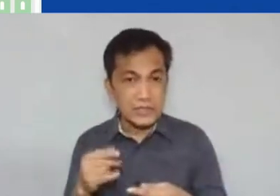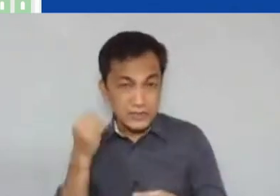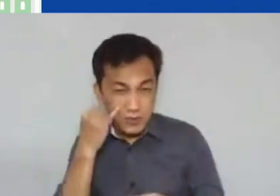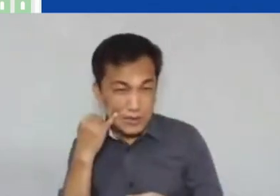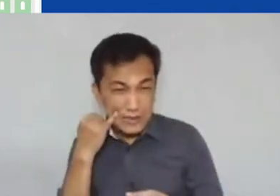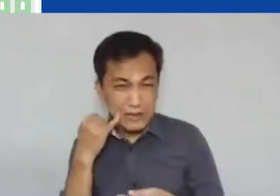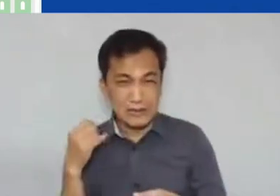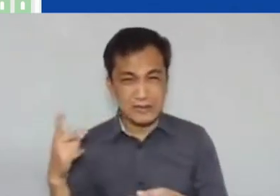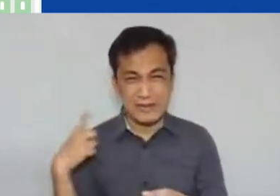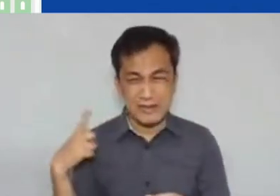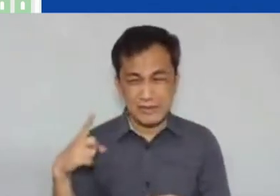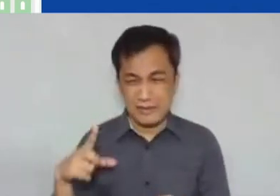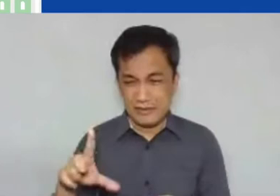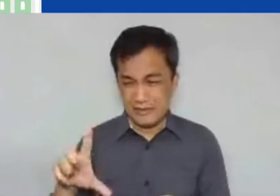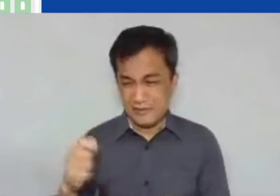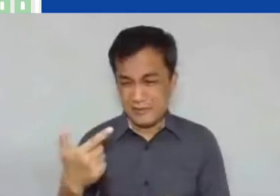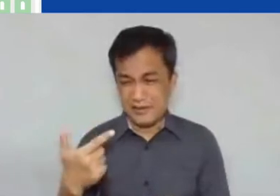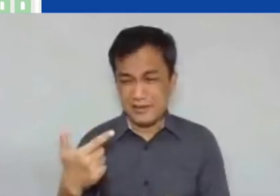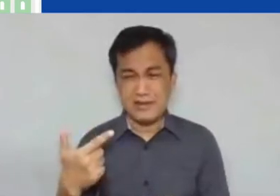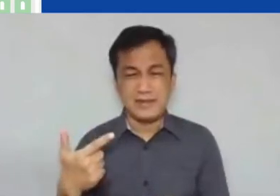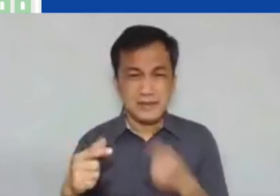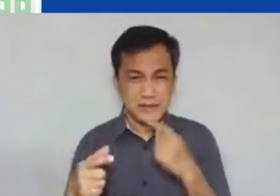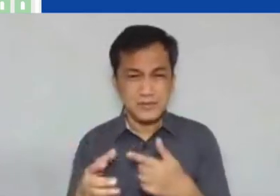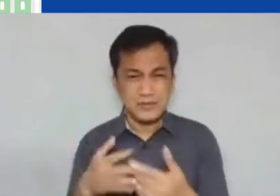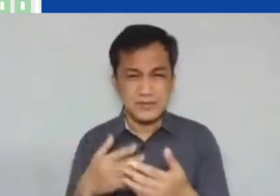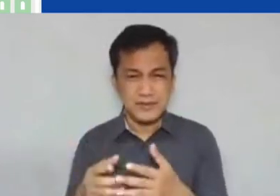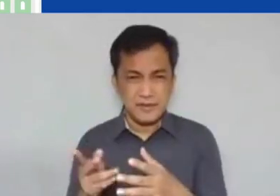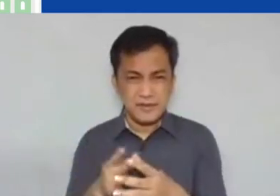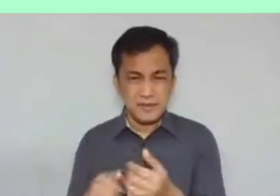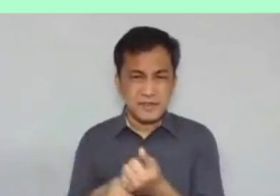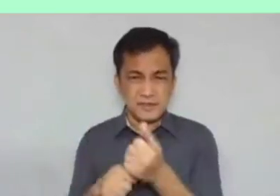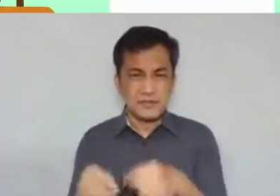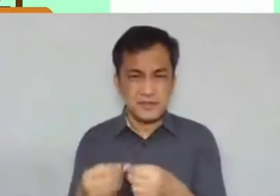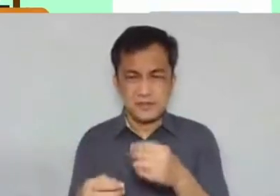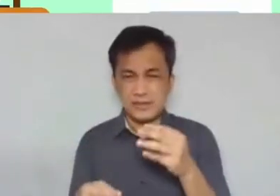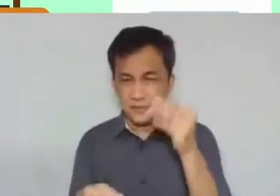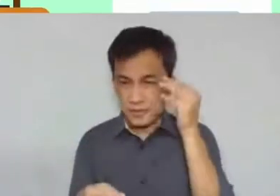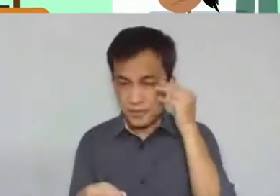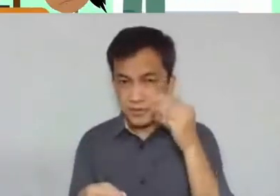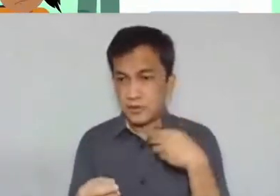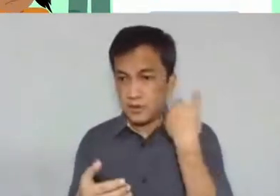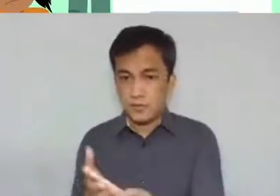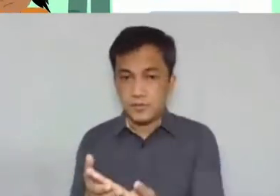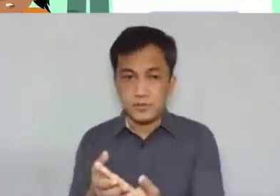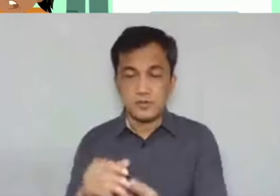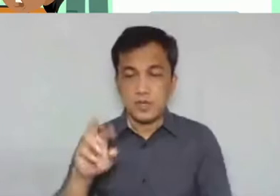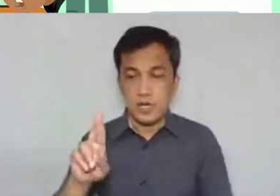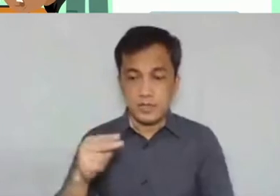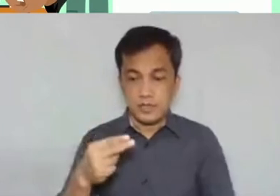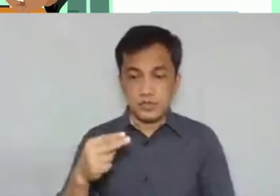kanyang kaliwang binti sa kabila ng paunang lunas na inilapat ni Mario. Nang makarating sa RHU,